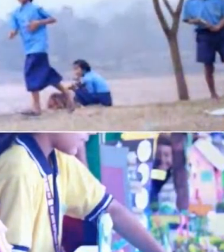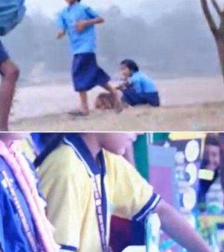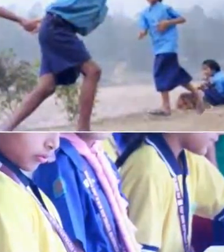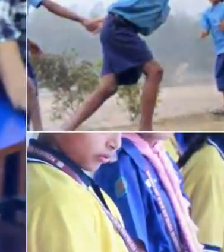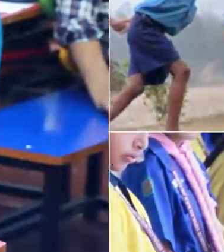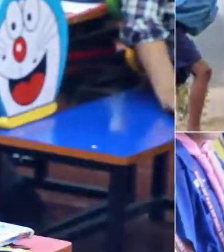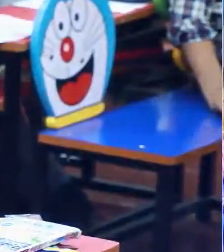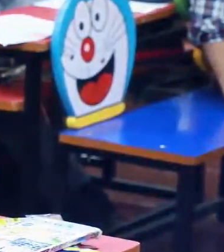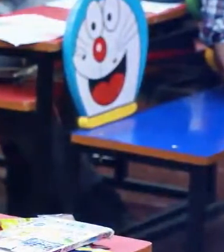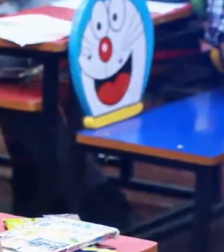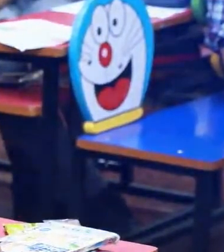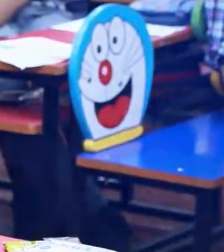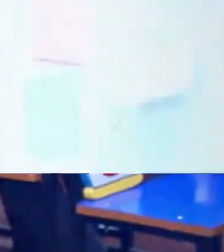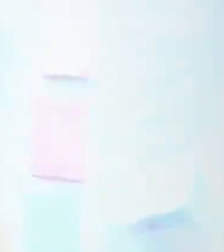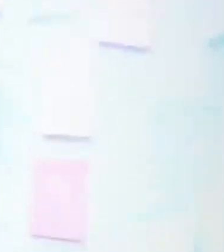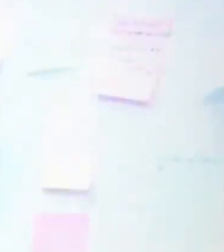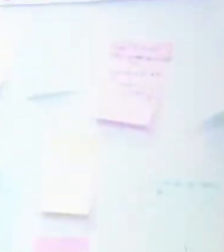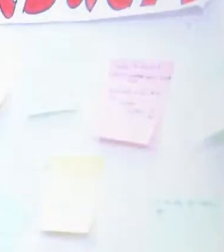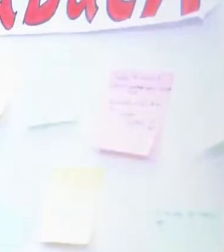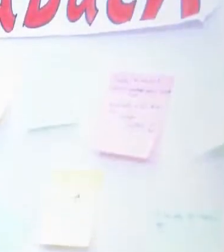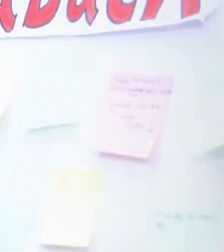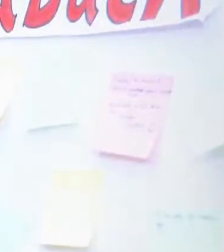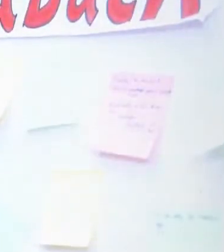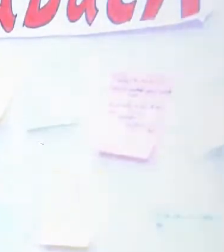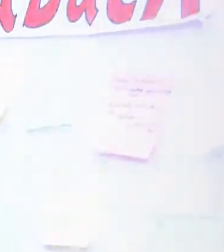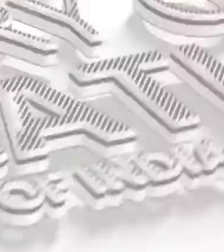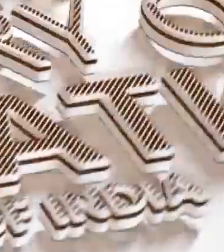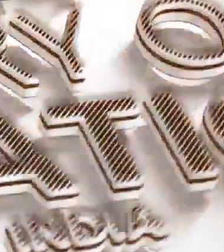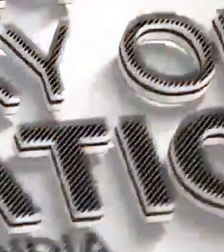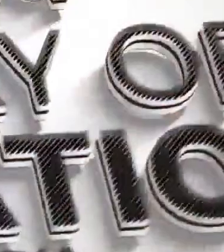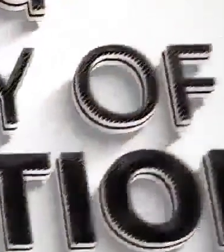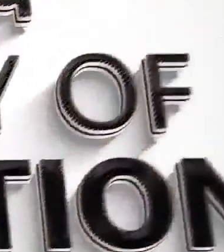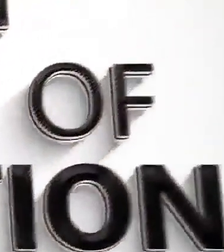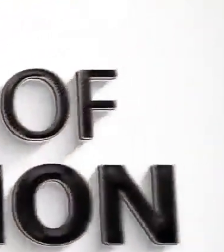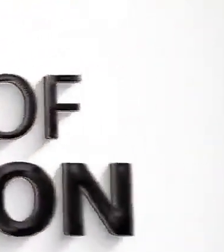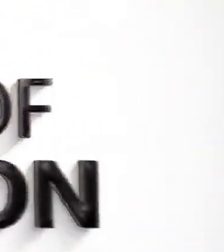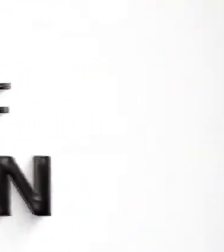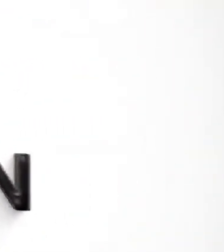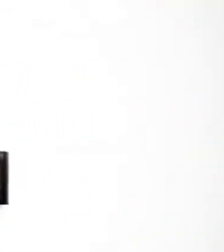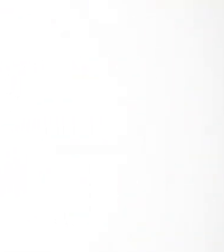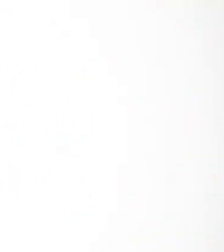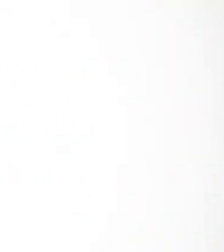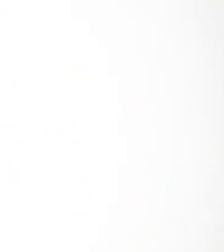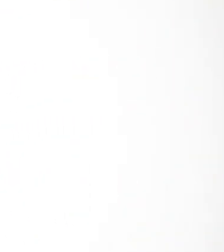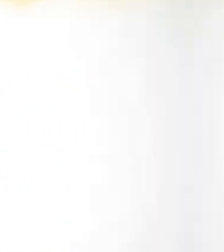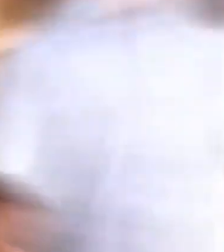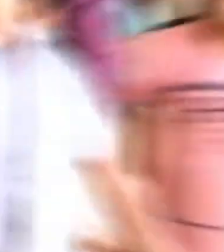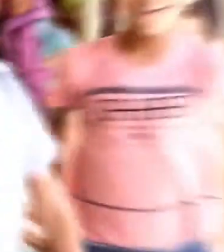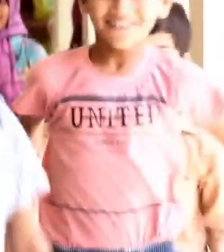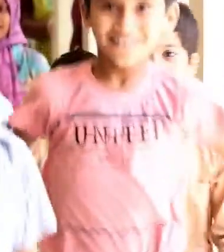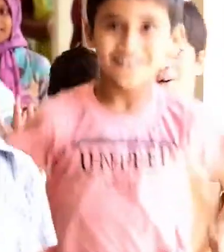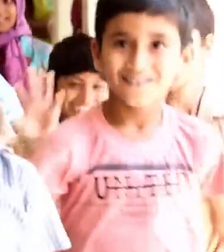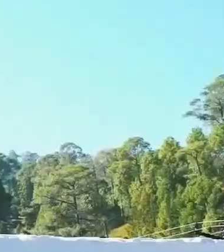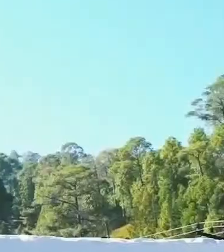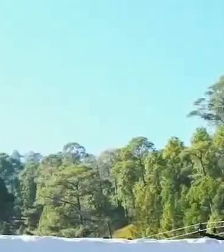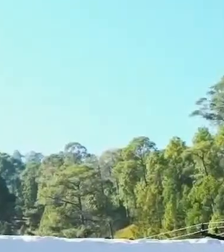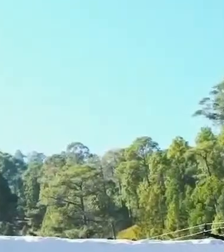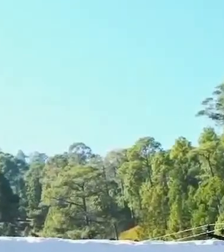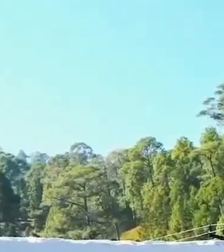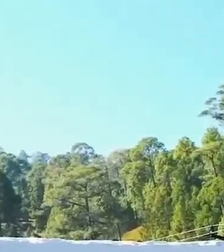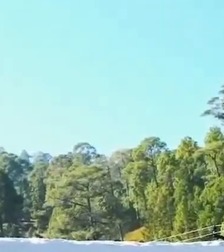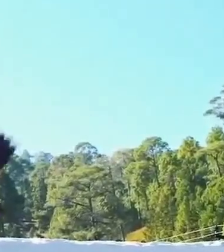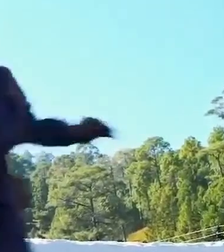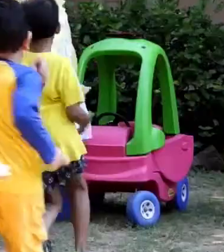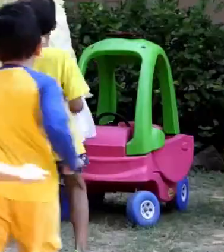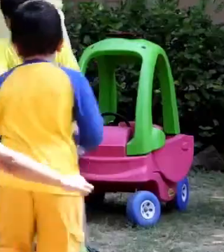लिखने और गाने गुनगुनाने में रुचि है? तो आइए शिक्षा मंत्रालय भारत सरकार की एक अनूठी और